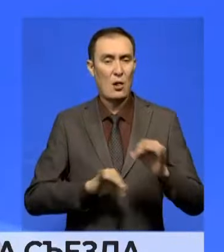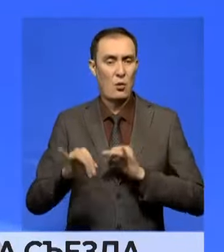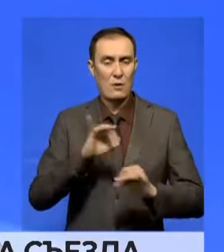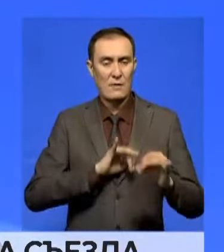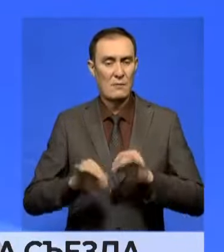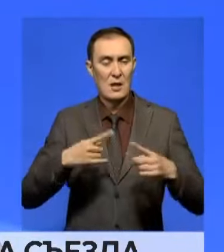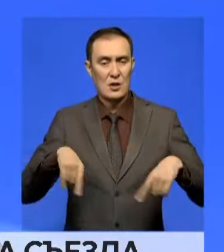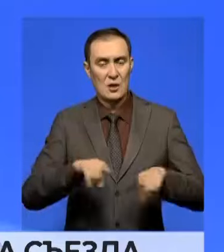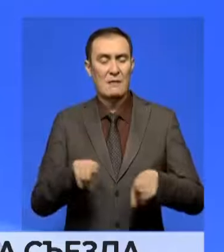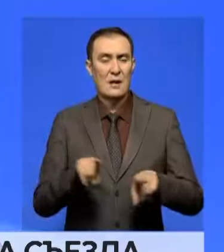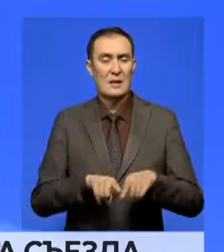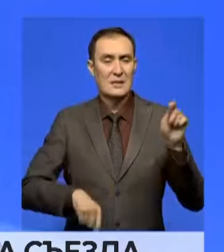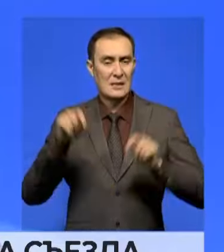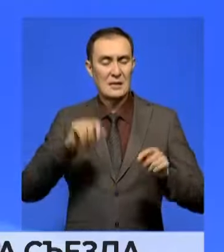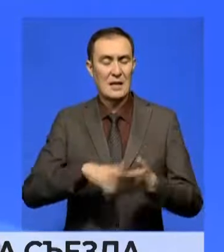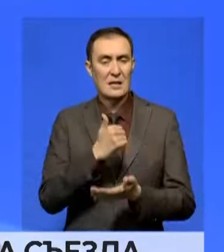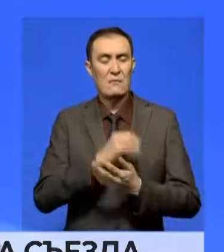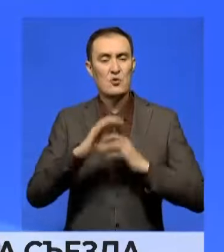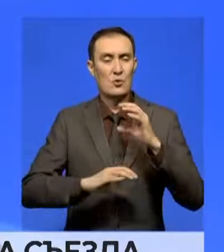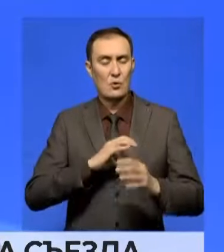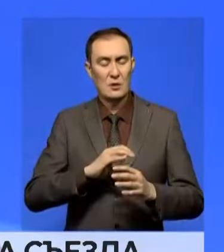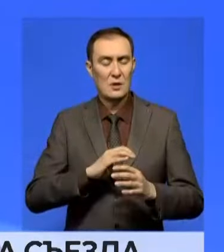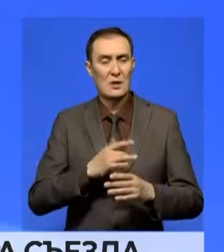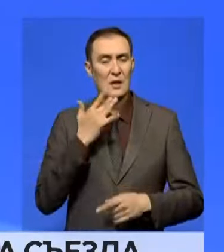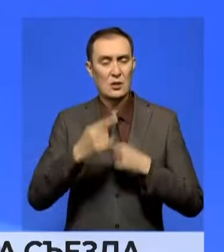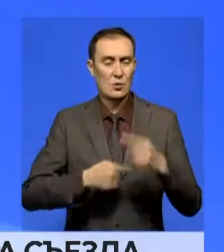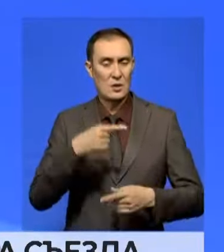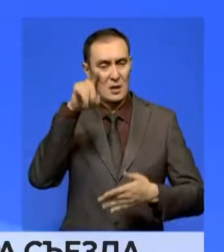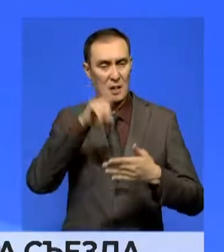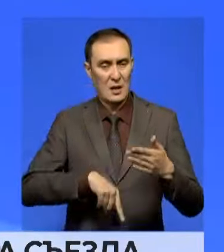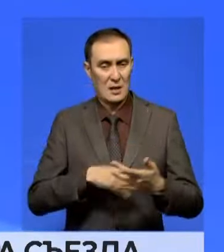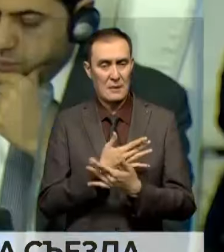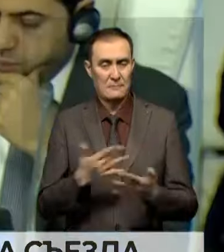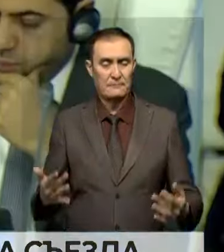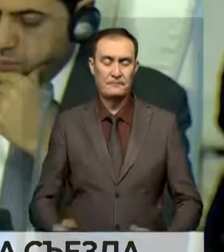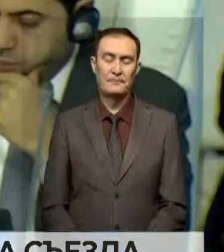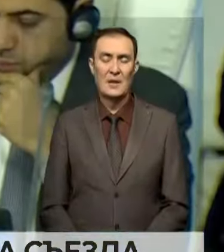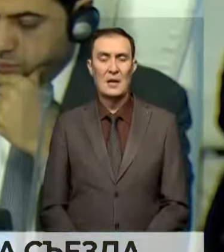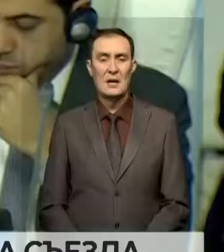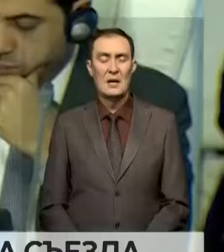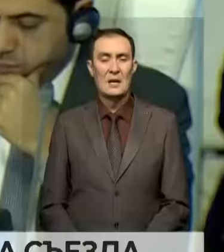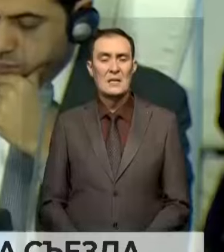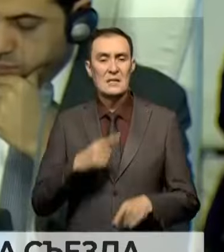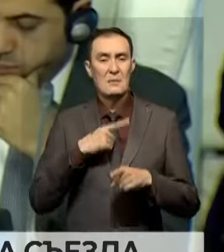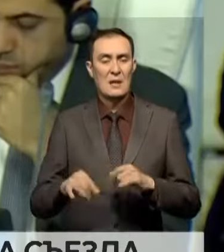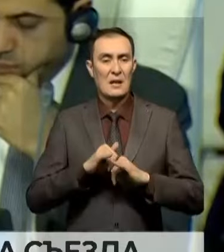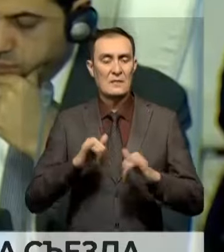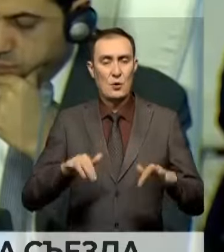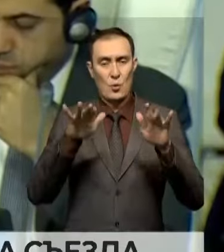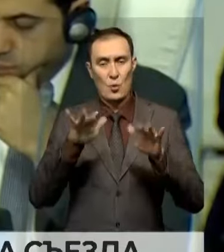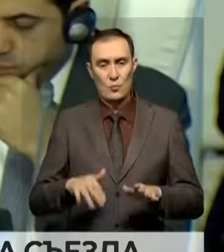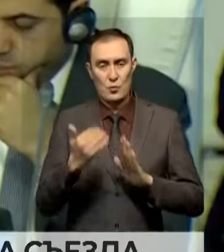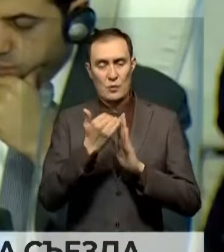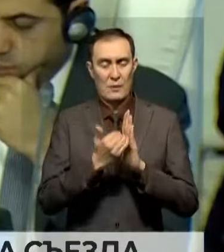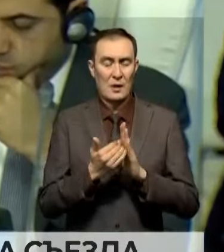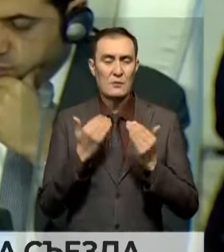площадок, как съезд лидеров мировых и традиционных религий. Стремительное развитие нейросетей – еще